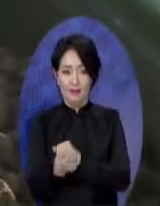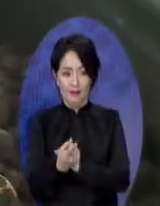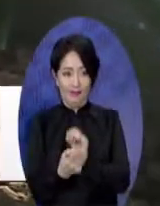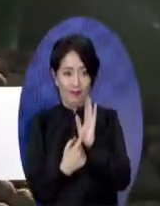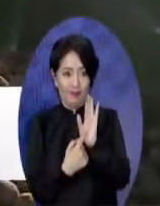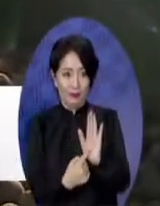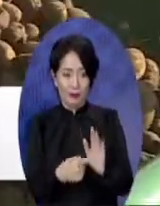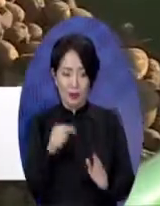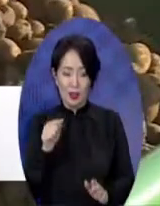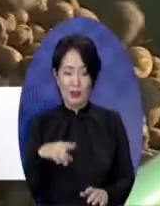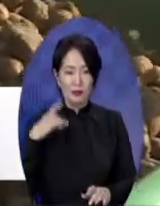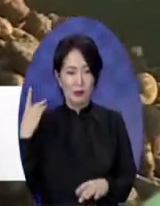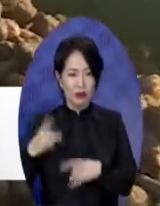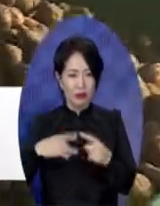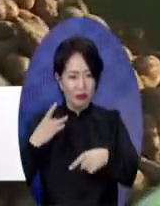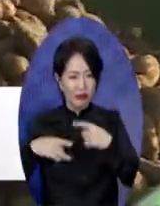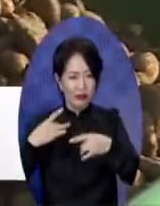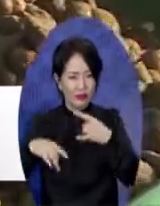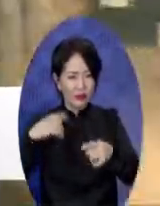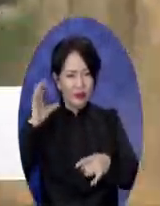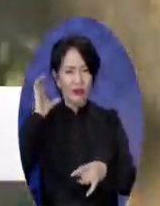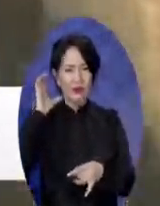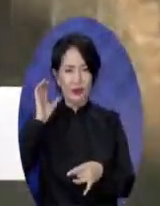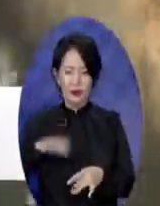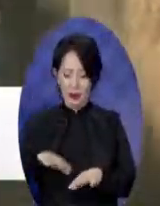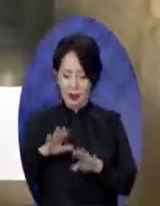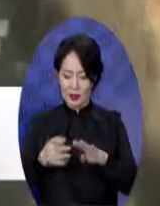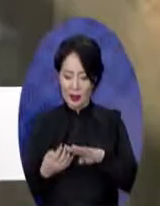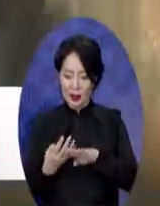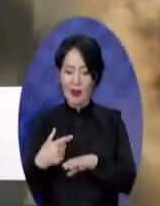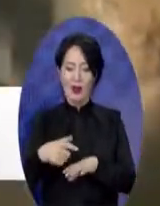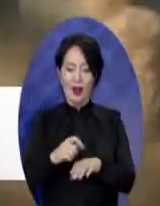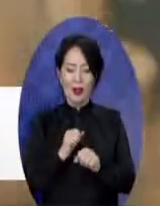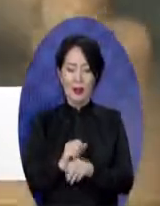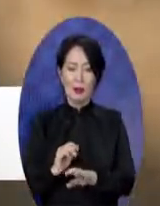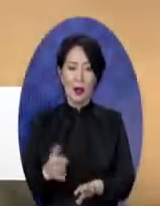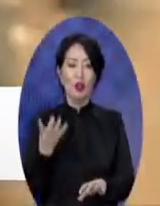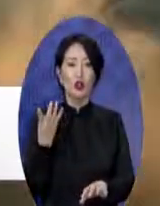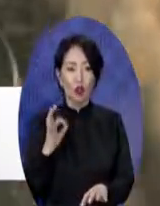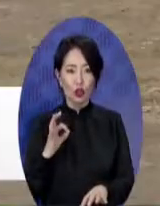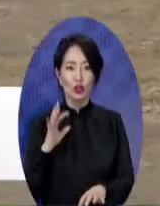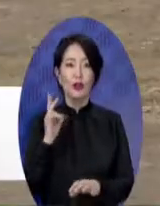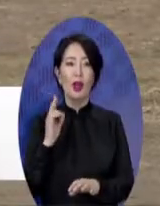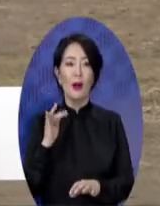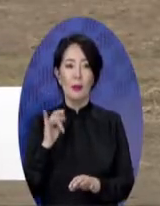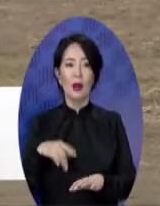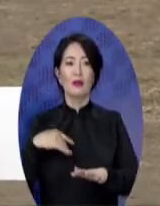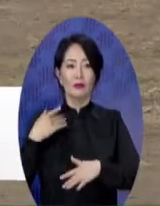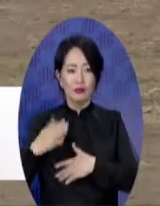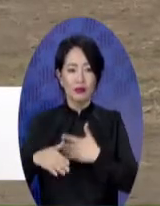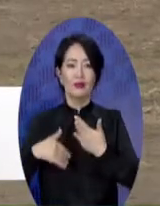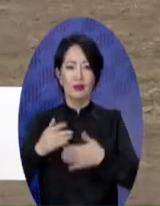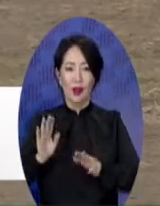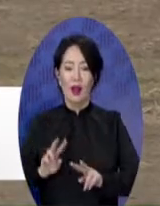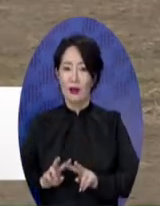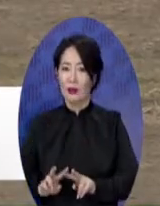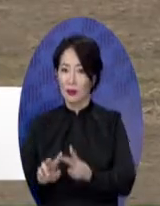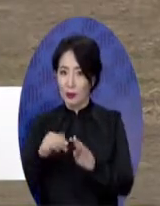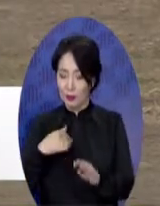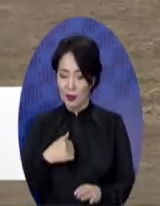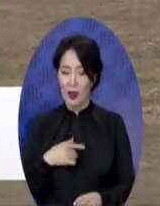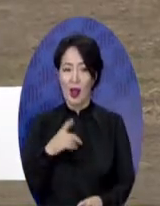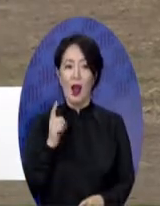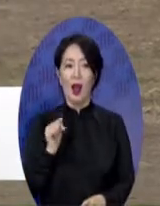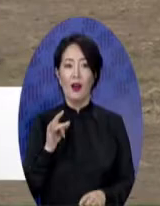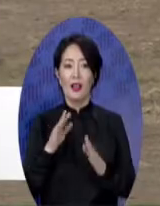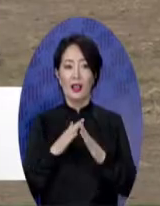Энэ л дууг сонсож тариалангийн талбайд 40-х намартайгаан золгож байна даа гэсээр Л.Болдбаатар биднийг угтлаа. Хавар гараад намар